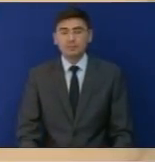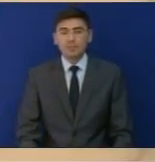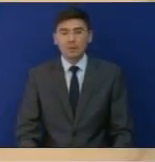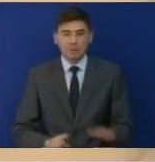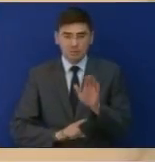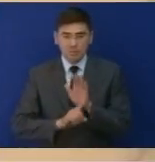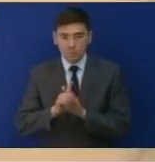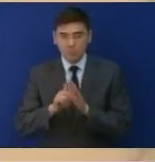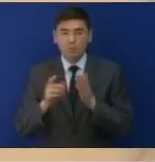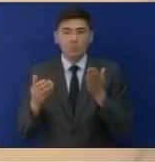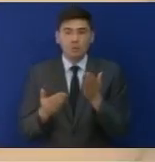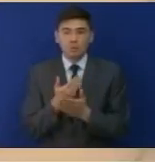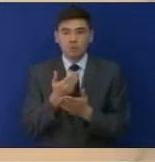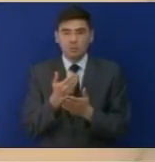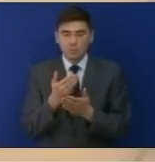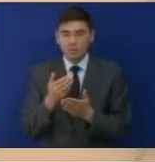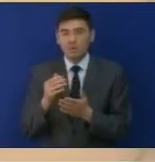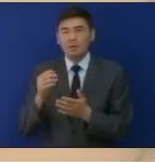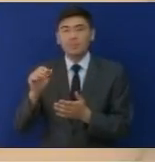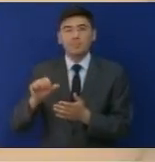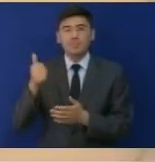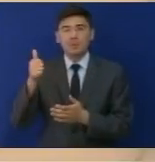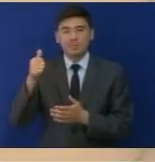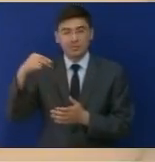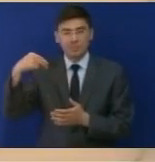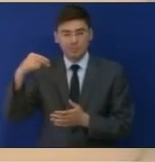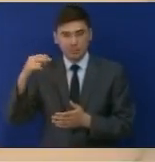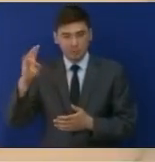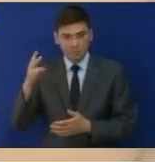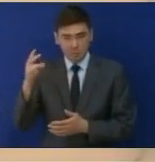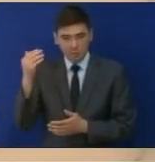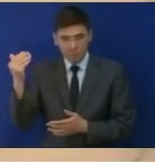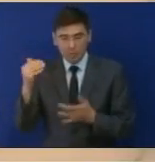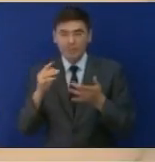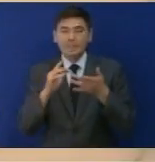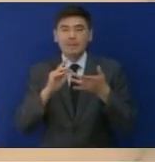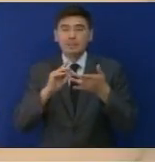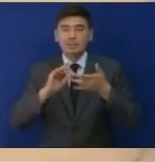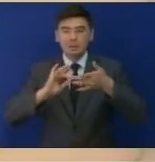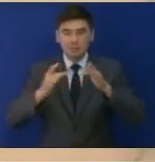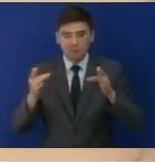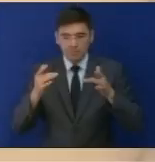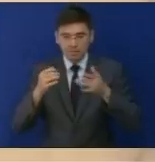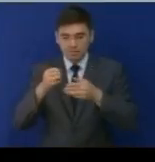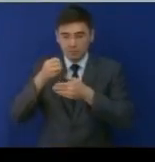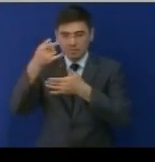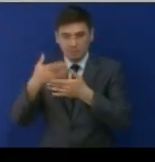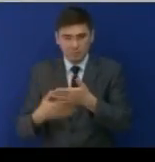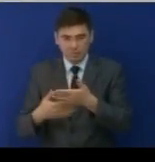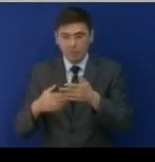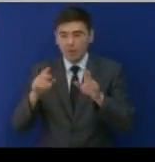Запущен официальный интернет-ресурс первого президента лидера нации Нурсултана Назарбаева. Об этом сообщает пресс-служба Аккорда, сайт под